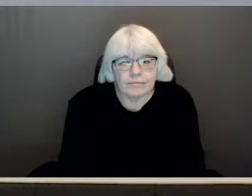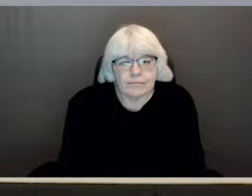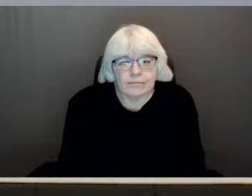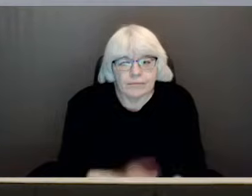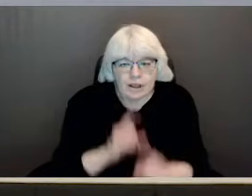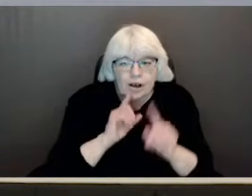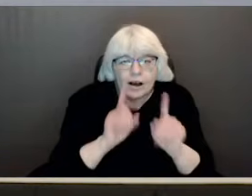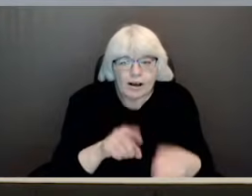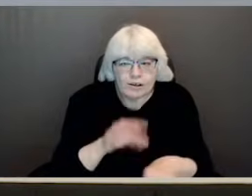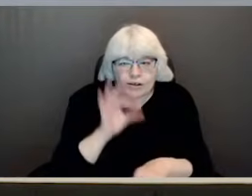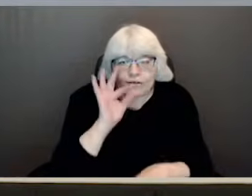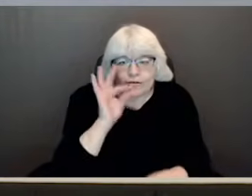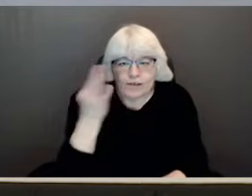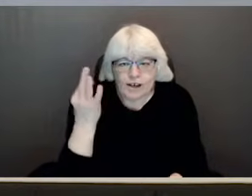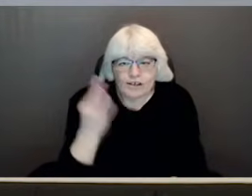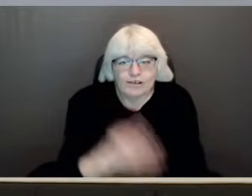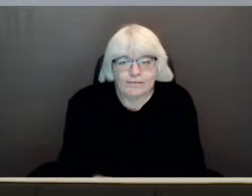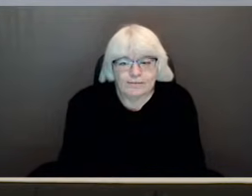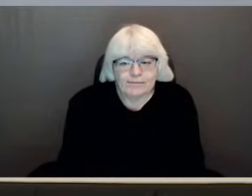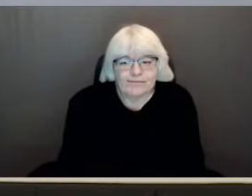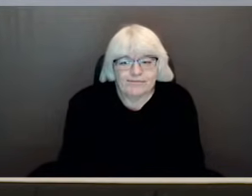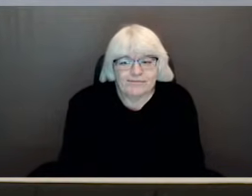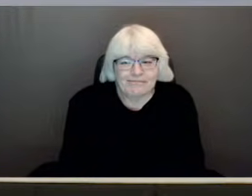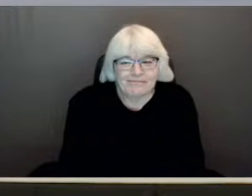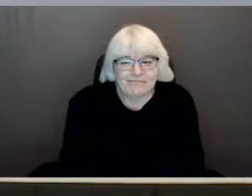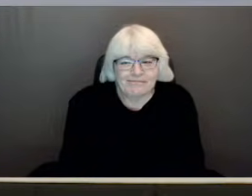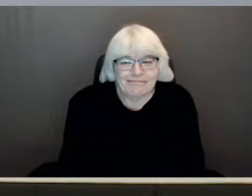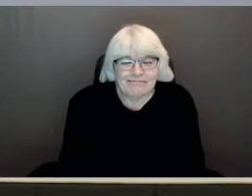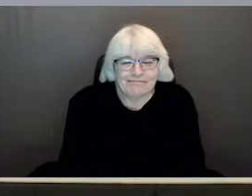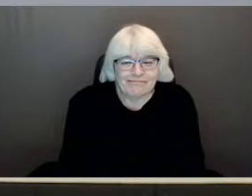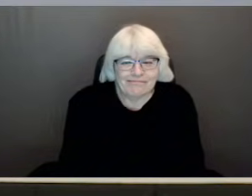3e doses ont déjà commencé avec les personnes qui sont